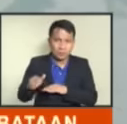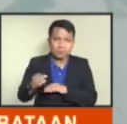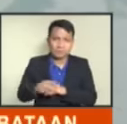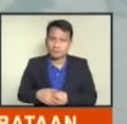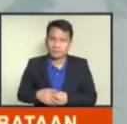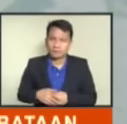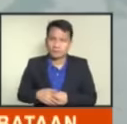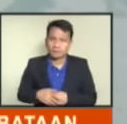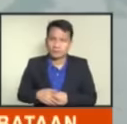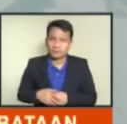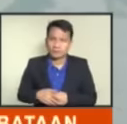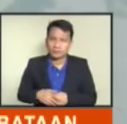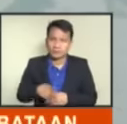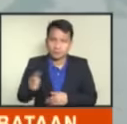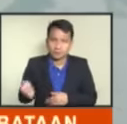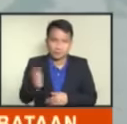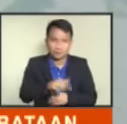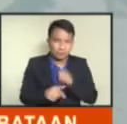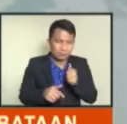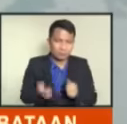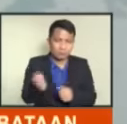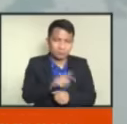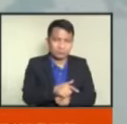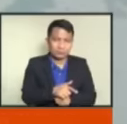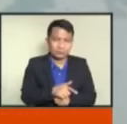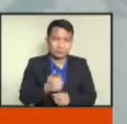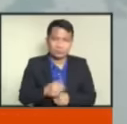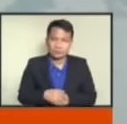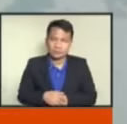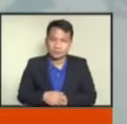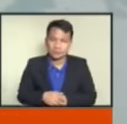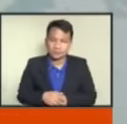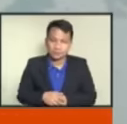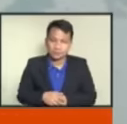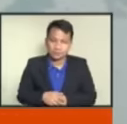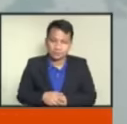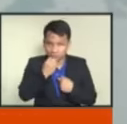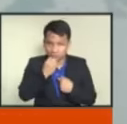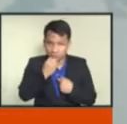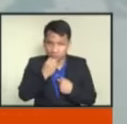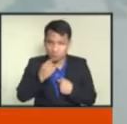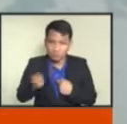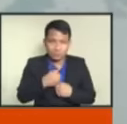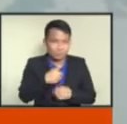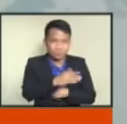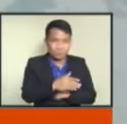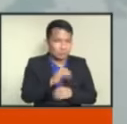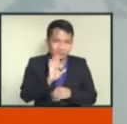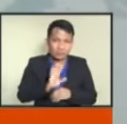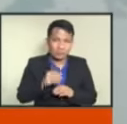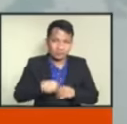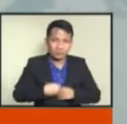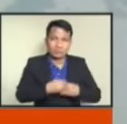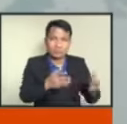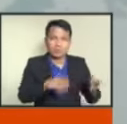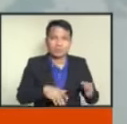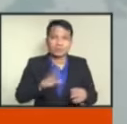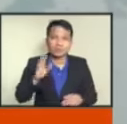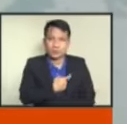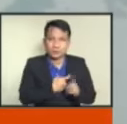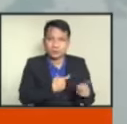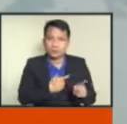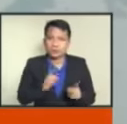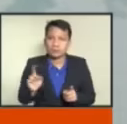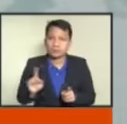walang problema. Huwag lang mapunta doon sa bet ka. Sir, kaya nga po hindi ko tinitipid sila, sir, eh. Alam mo yung pinakamasakit sa